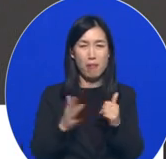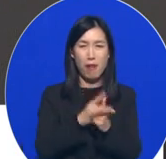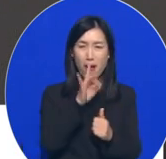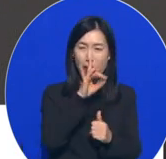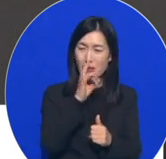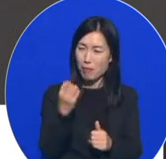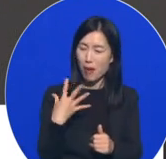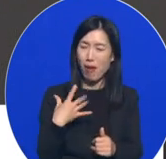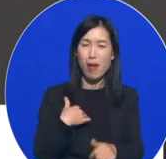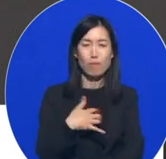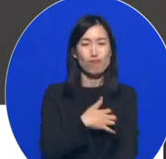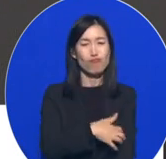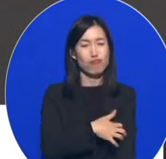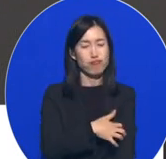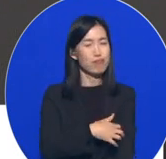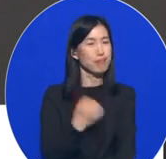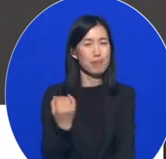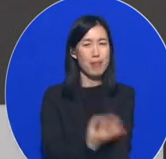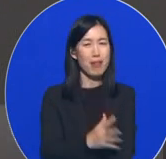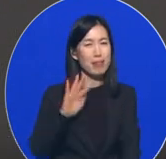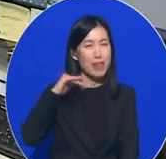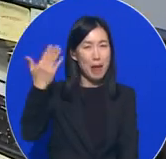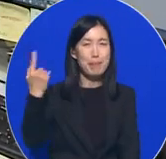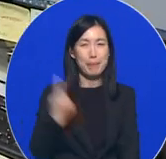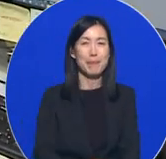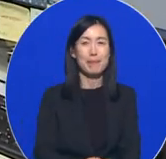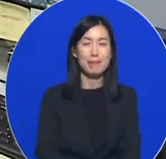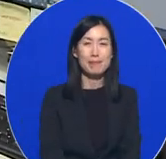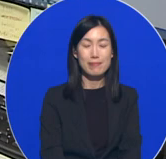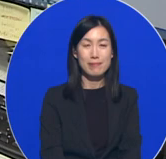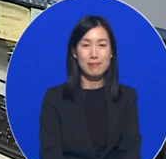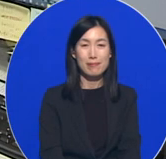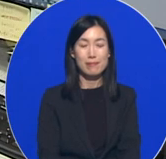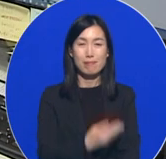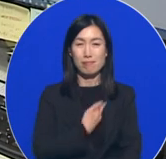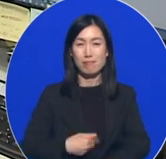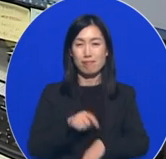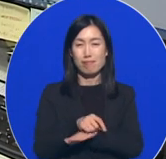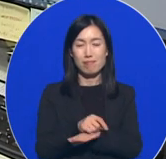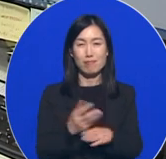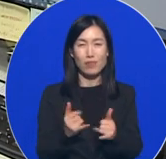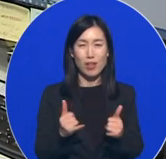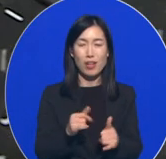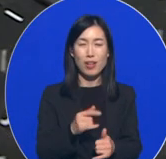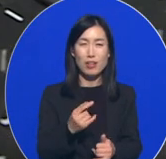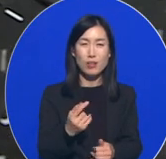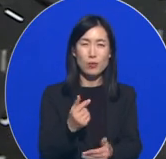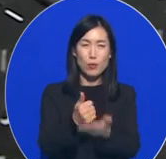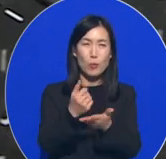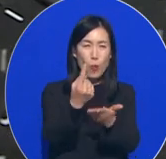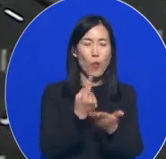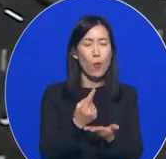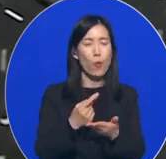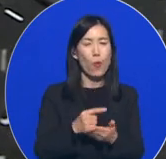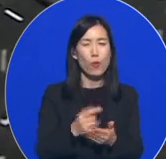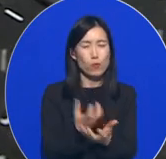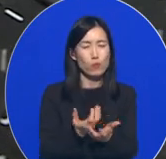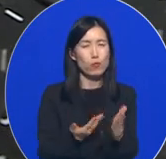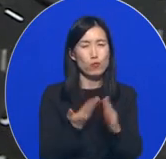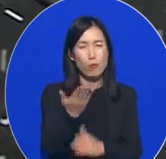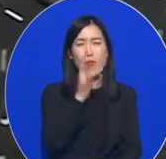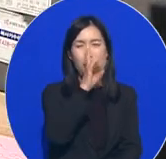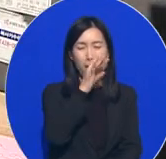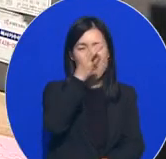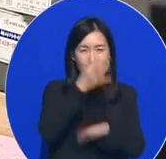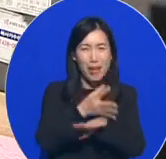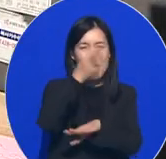불편하네요 다음에 또 때로 와야죠 주민센터 직원들은 찾아오는 민원인들에게 정상업무가 어렵다며 이해를